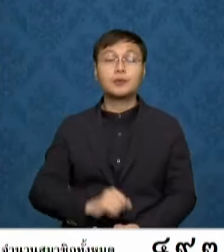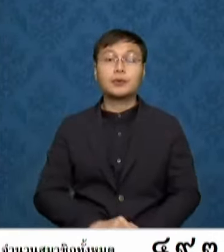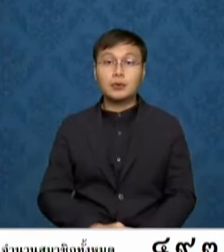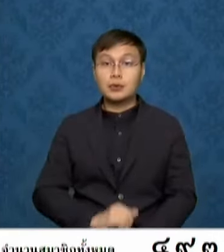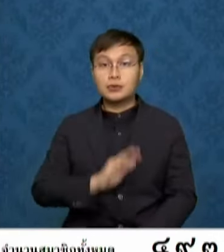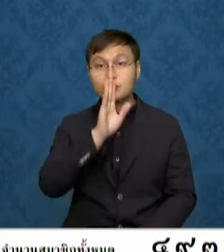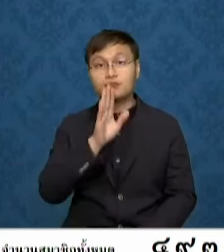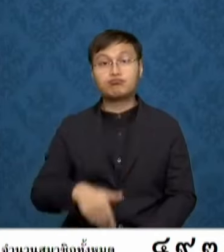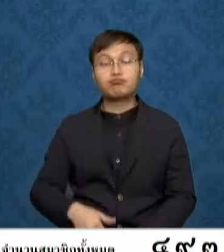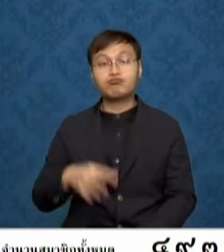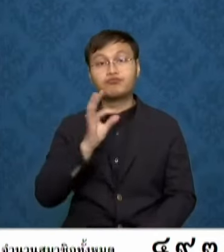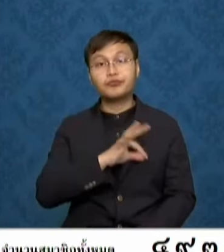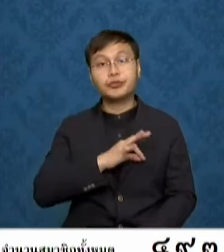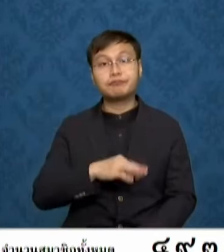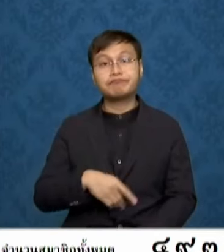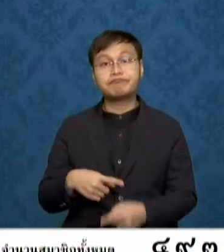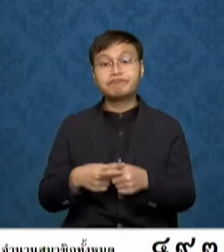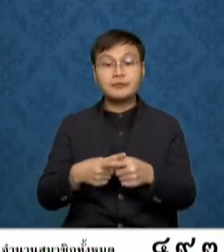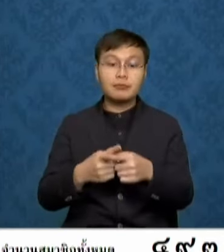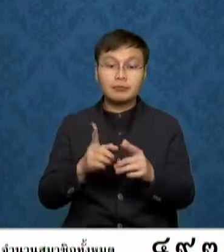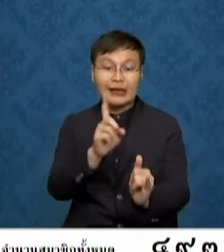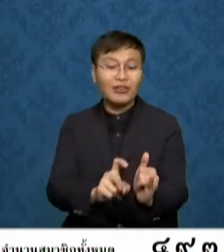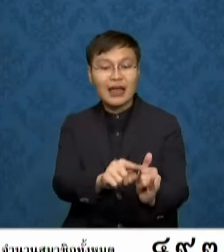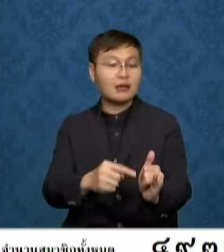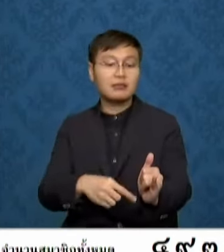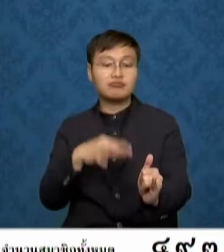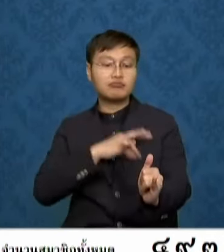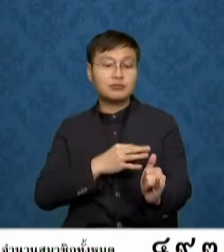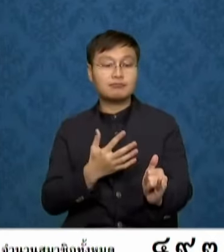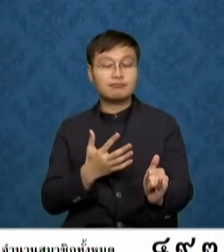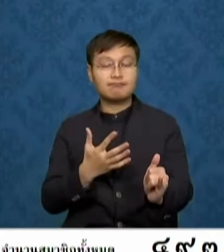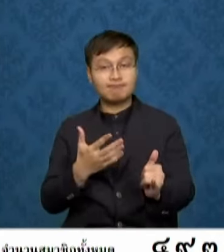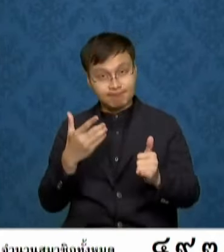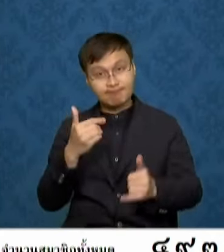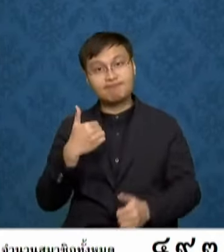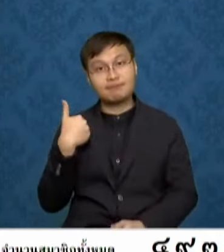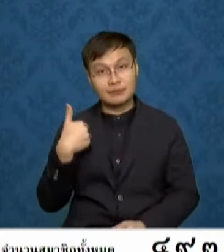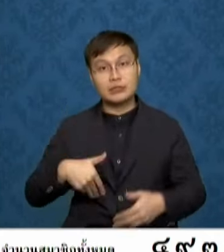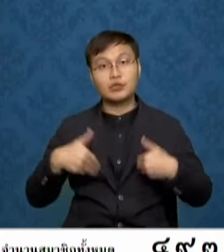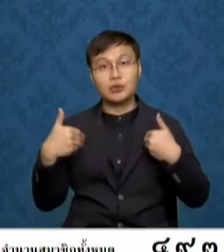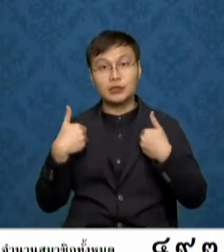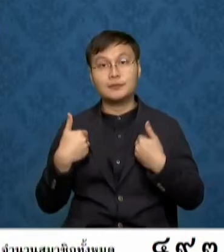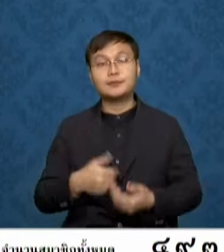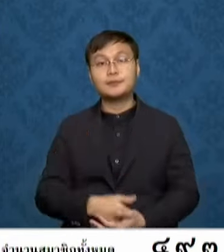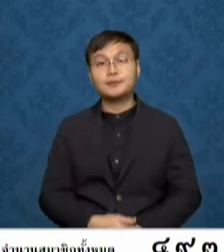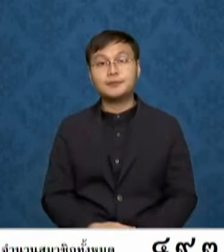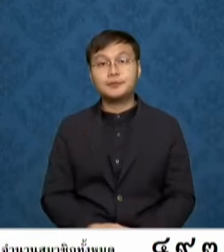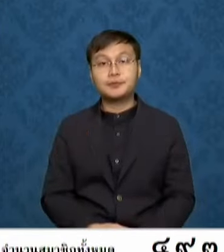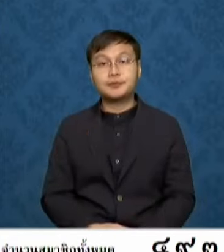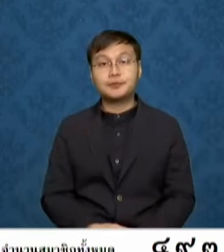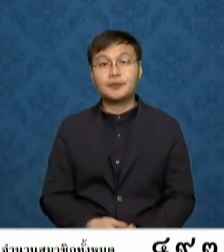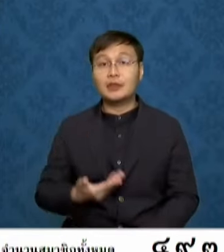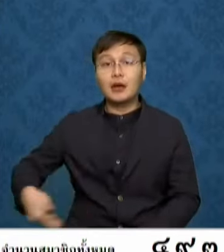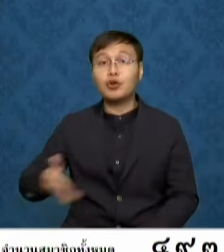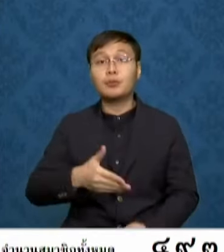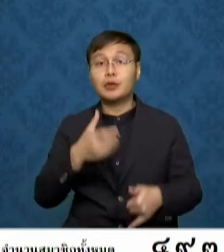แต่ถ้าคุณรู้สึกถึงความเจ็บปวดของผู้อื่นคุณคือมนุษย์ครับท่านประธานนิดเดียวครับคุณไม่รู้